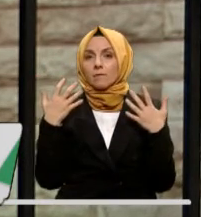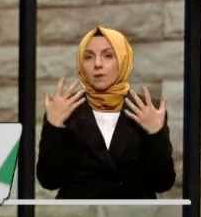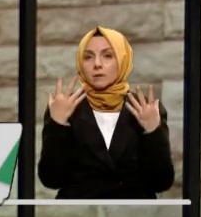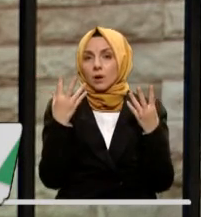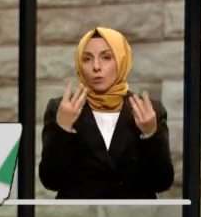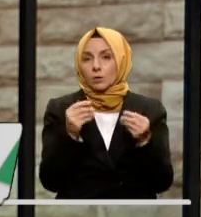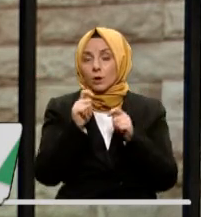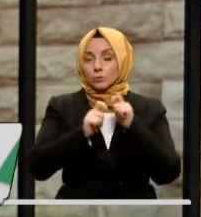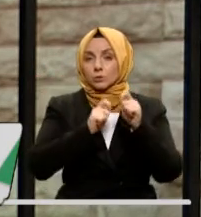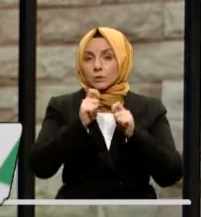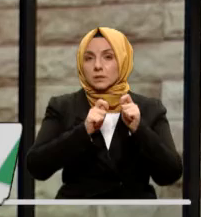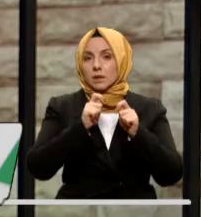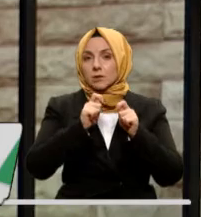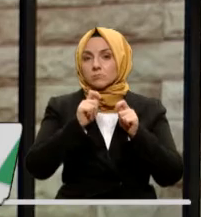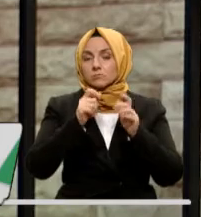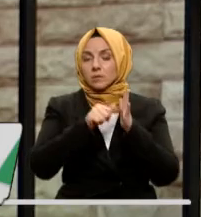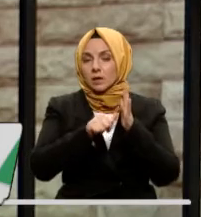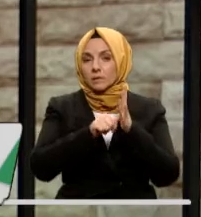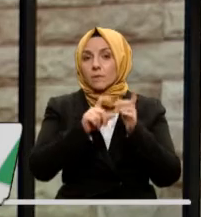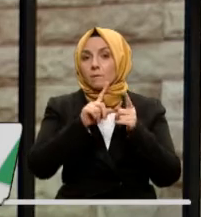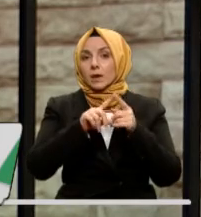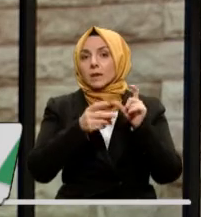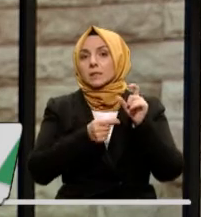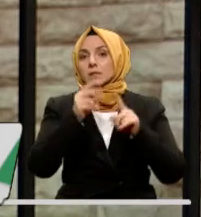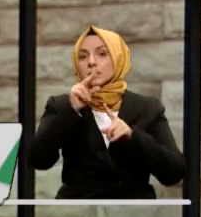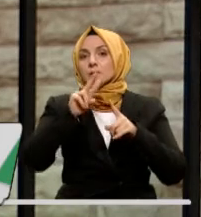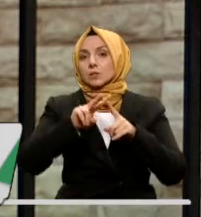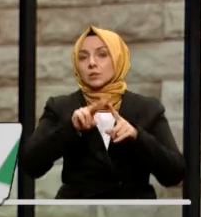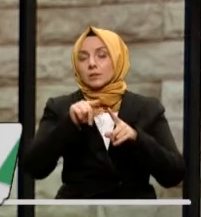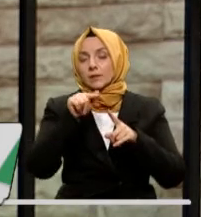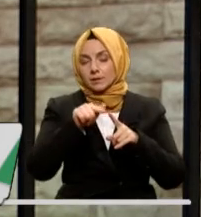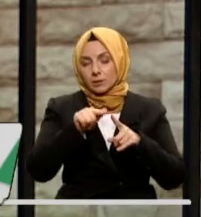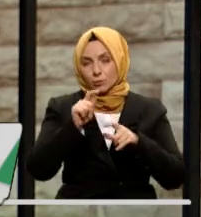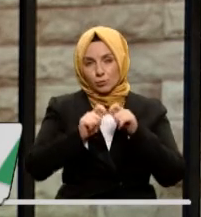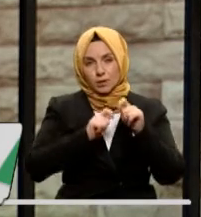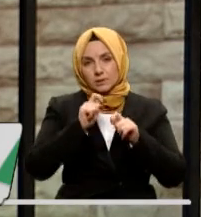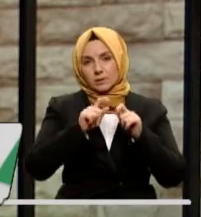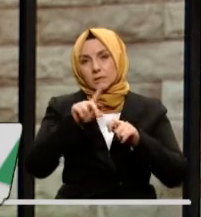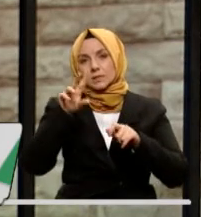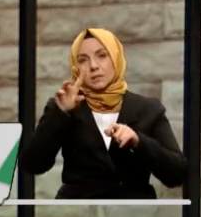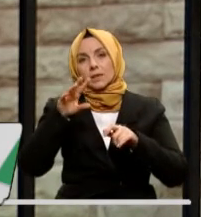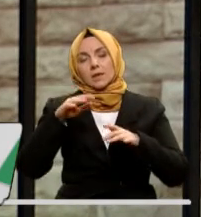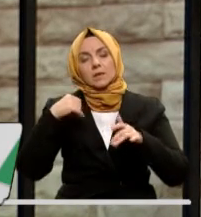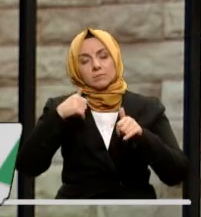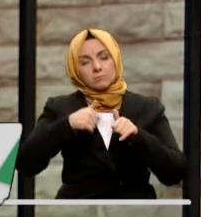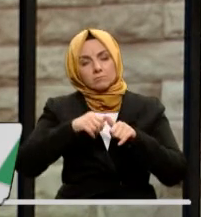Çinliler'in kullandığı 12 hayvanlı takvim bu hesap üzerine yapılan bir takvim çeşidi